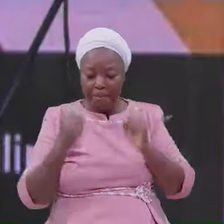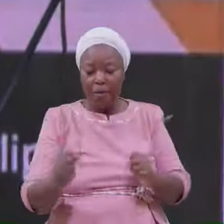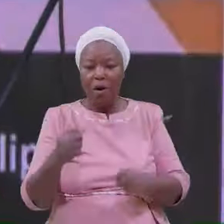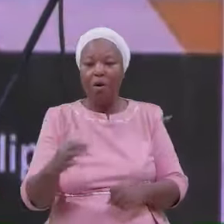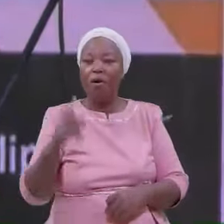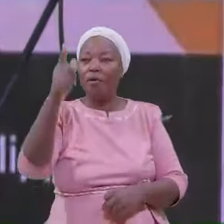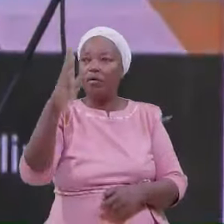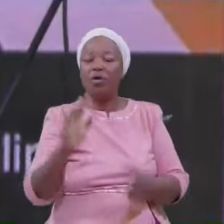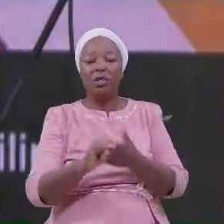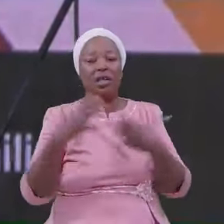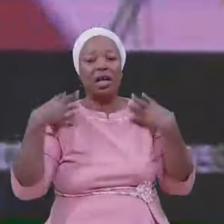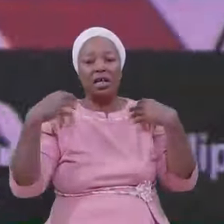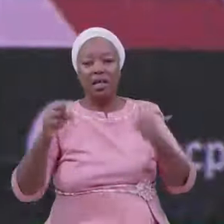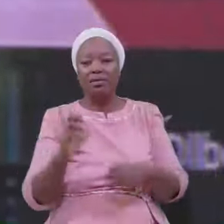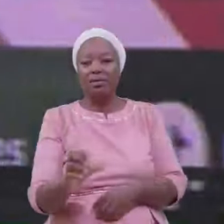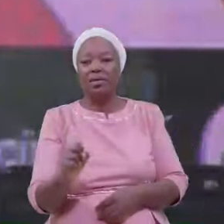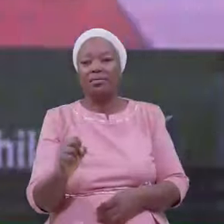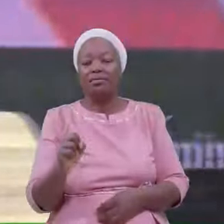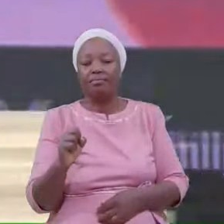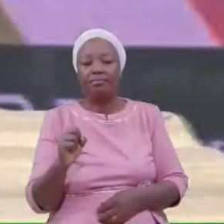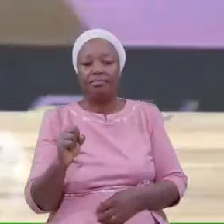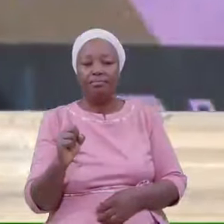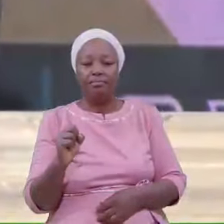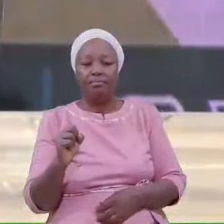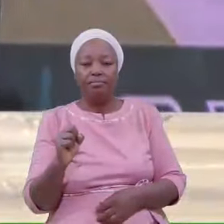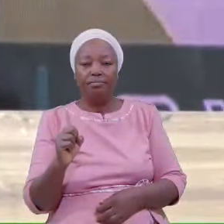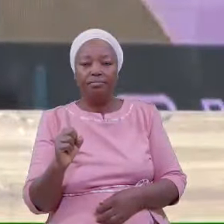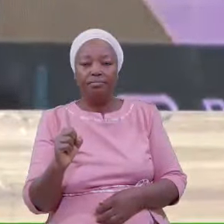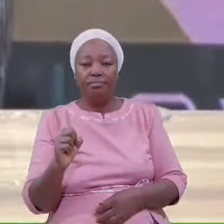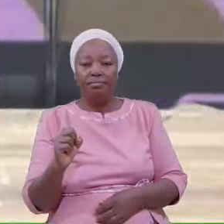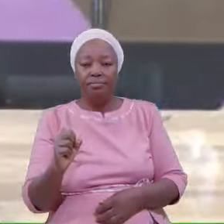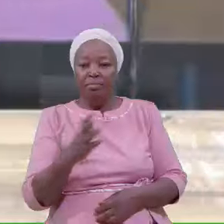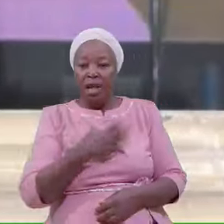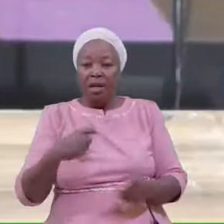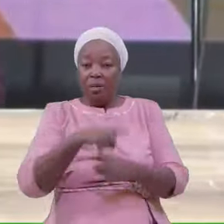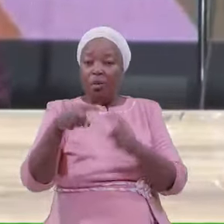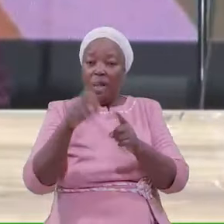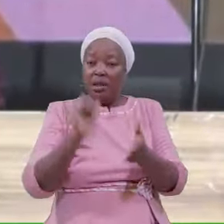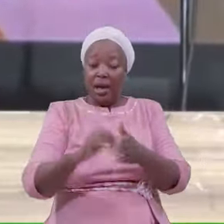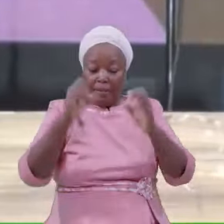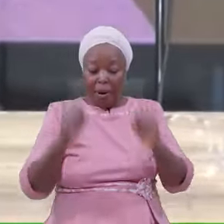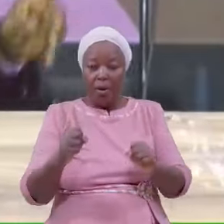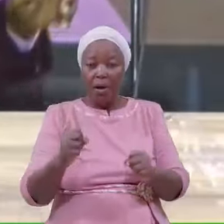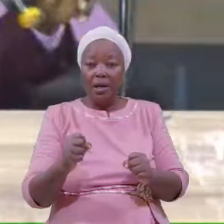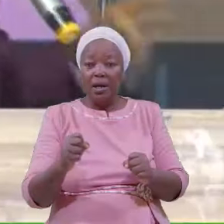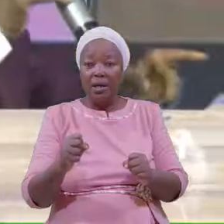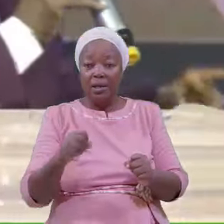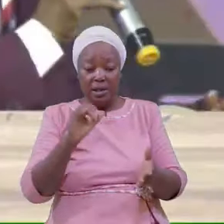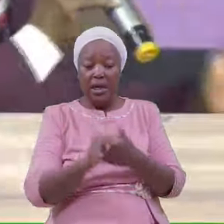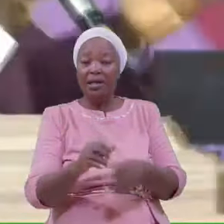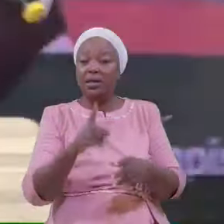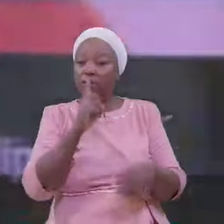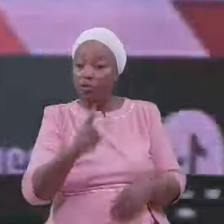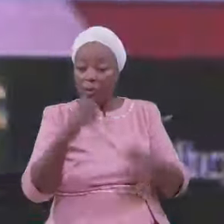tunay na kapangyarihan ng Diyos na nagpapagaling. And when that genuine power heals you, nananalangin